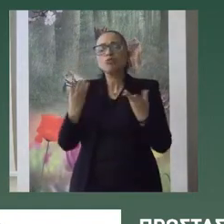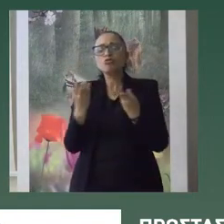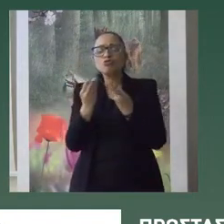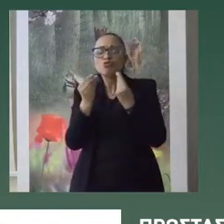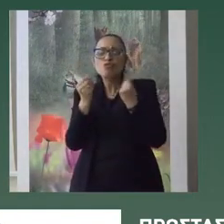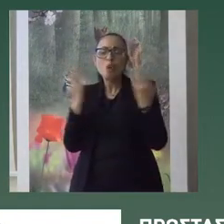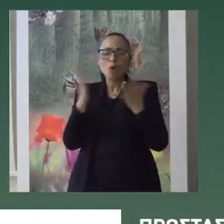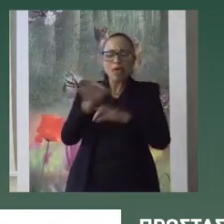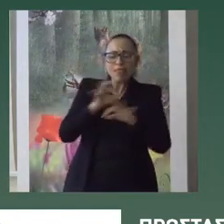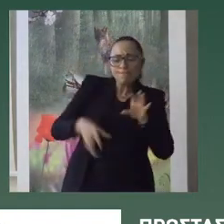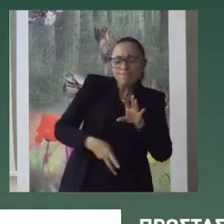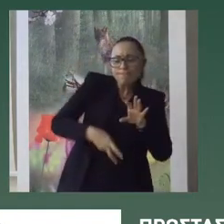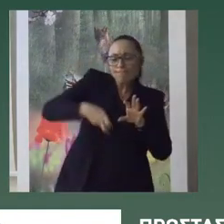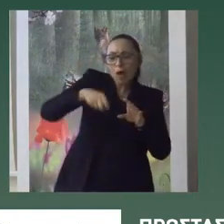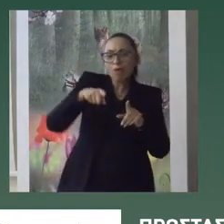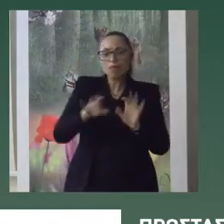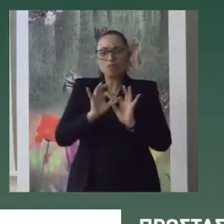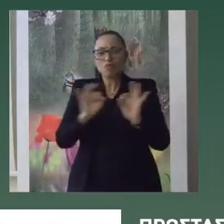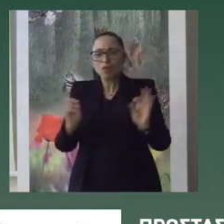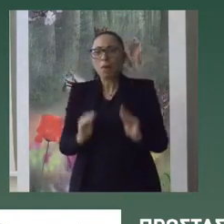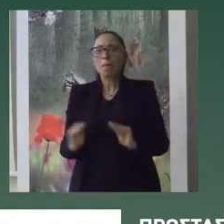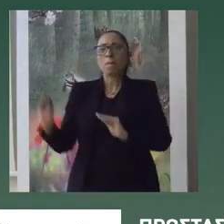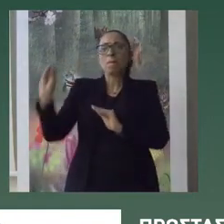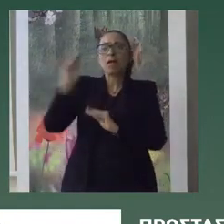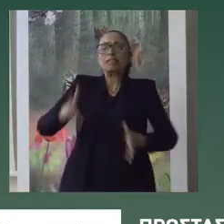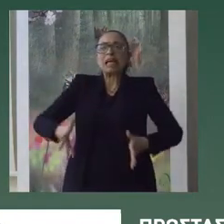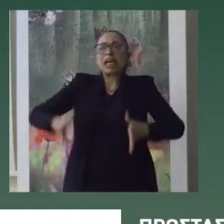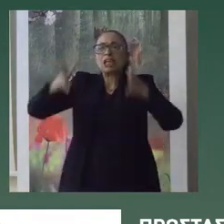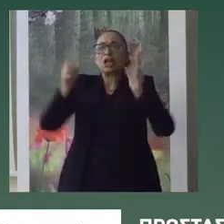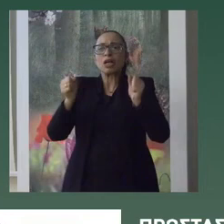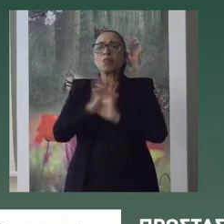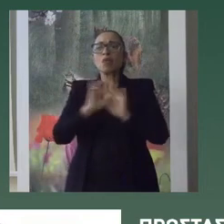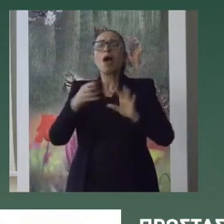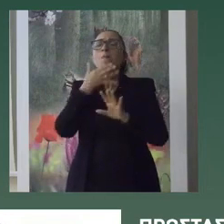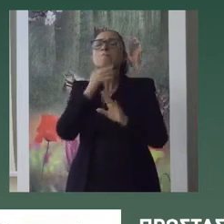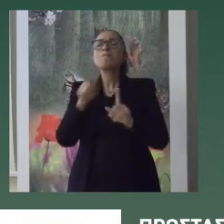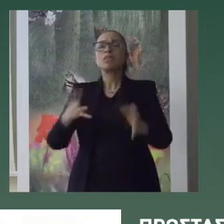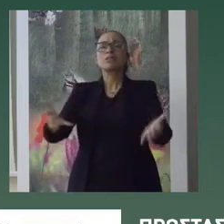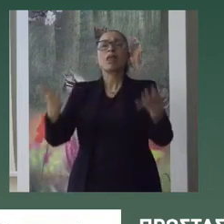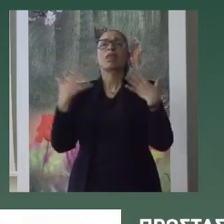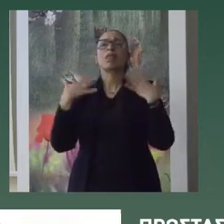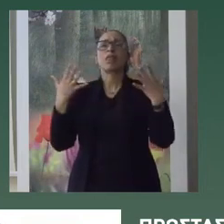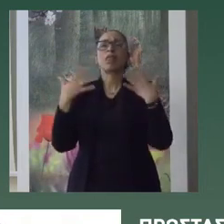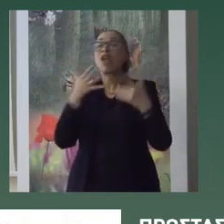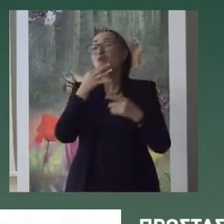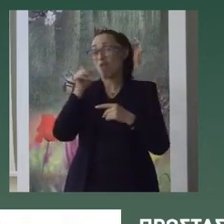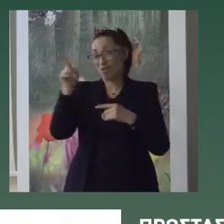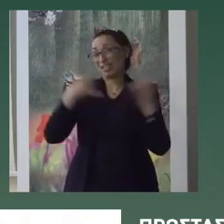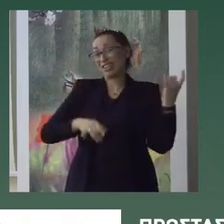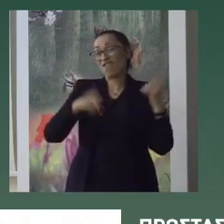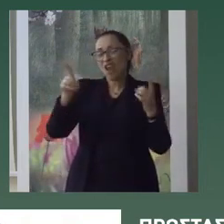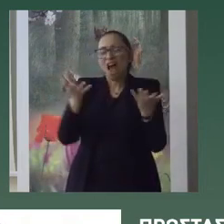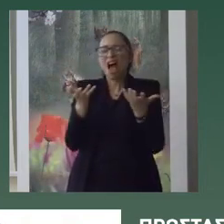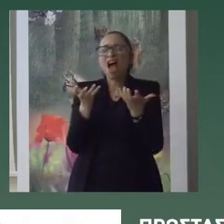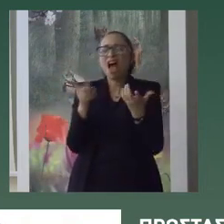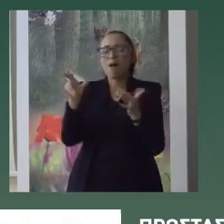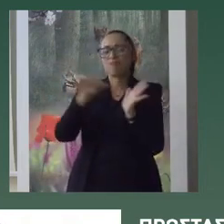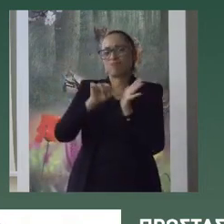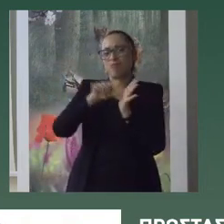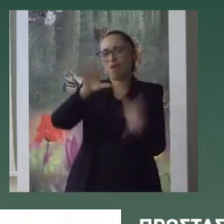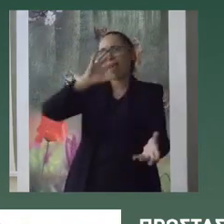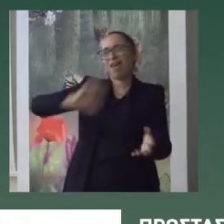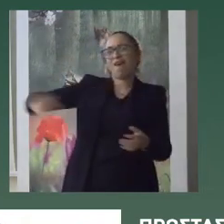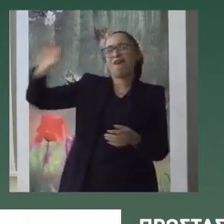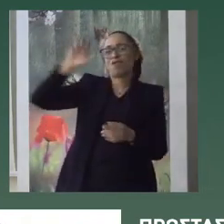τρόπο, κρύο μέσα στο κτίριο και το κτίριο δροσιζόταν. Η Σεβίλη είναι η πιο θερμή πόλη της Ευρώπης. Τώρα το κάνουν